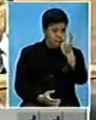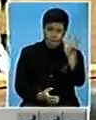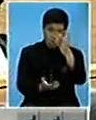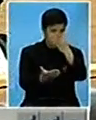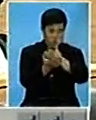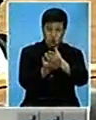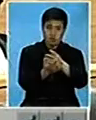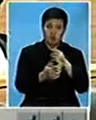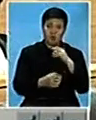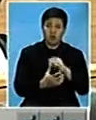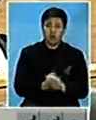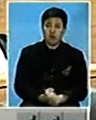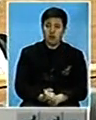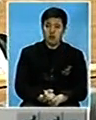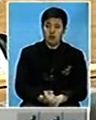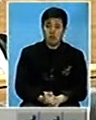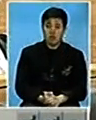างฝ่ายไหนก็ไม่ดี